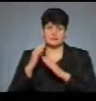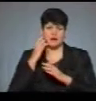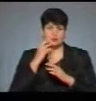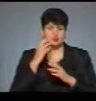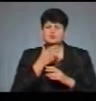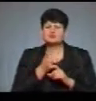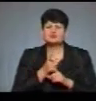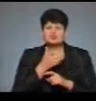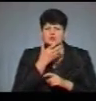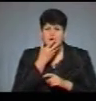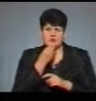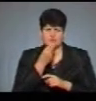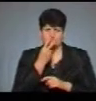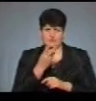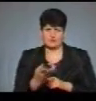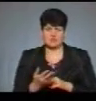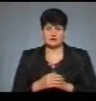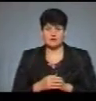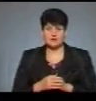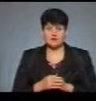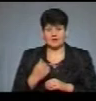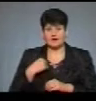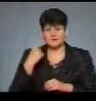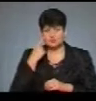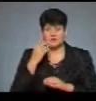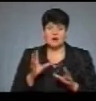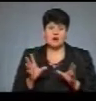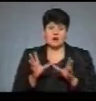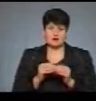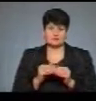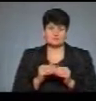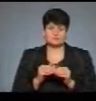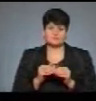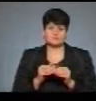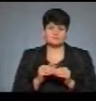гарно виглядає конструкція. І я думаю, разом з